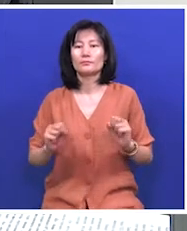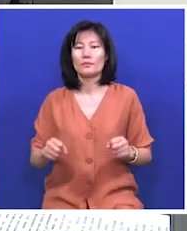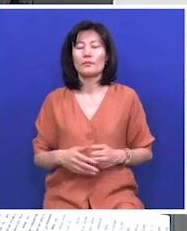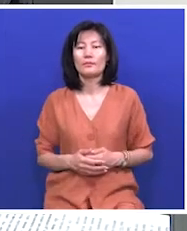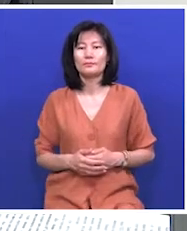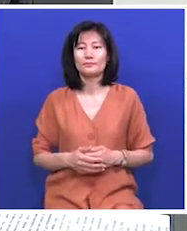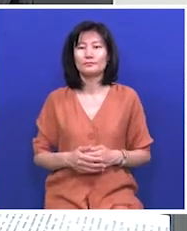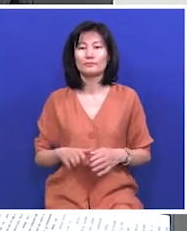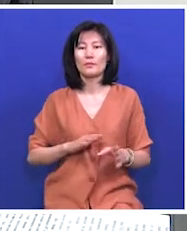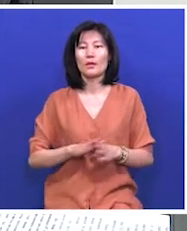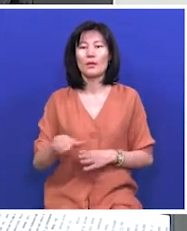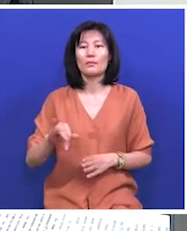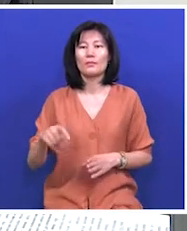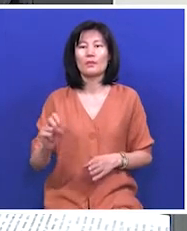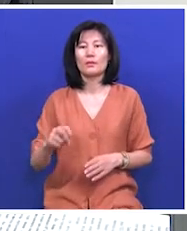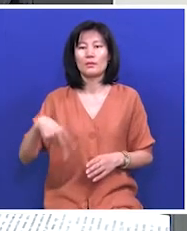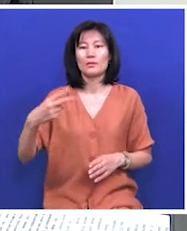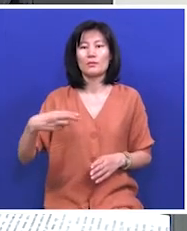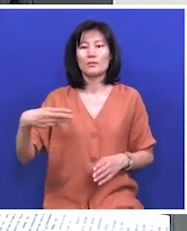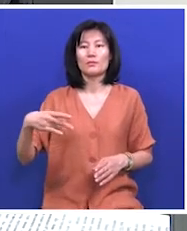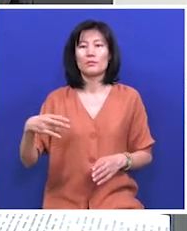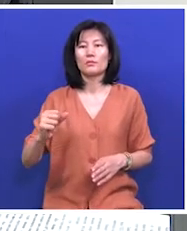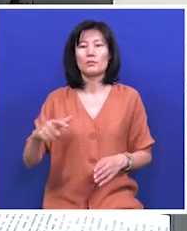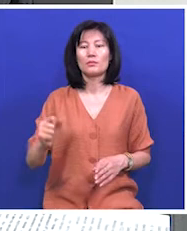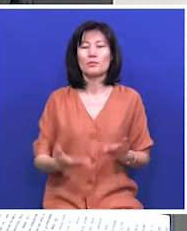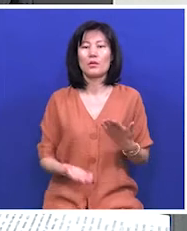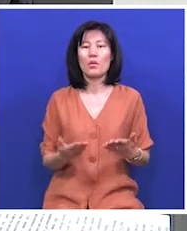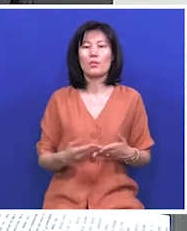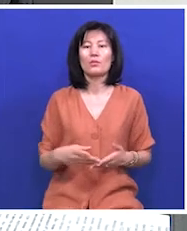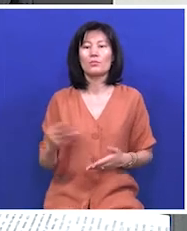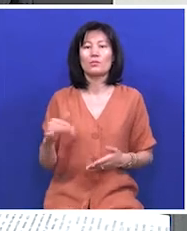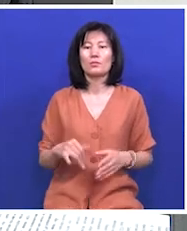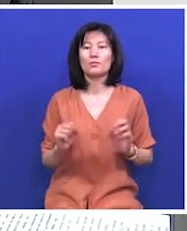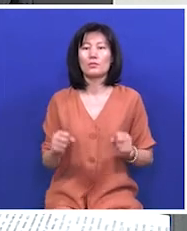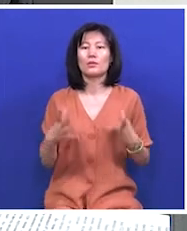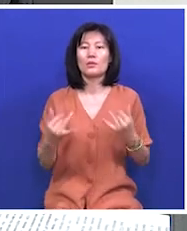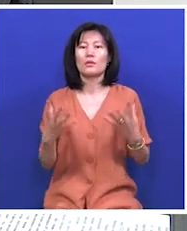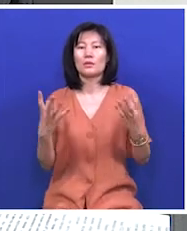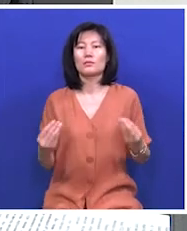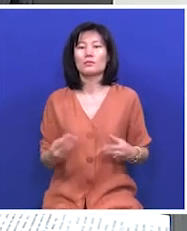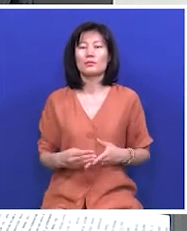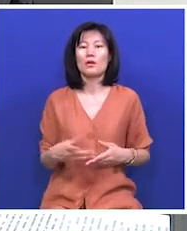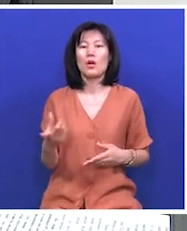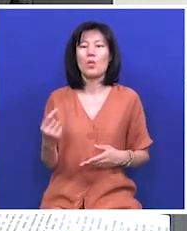хатпен бізде алынбаған 20 мың тоннаның көлемін жолданылды.